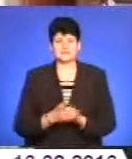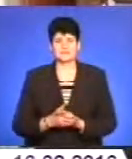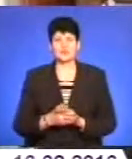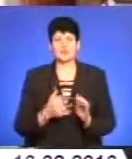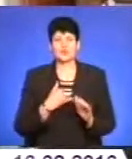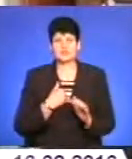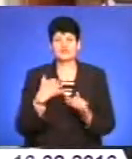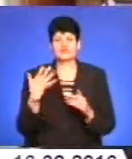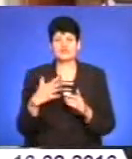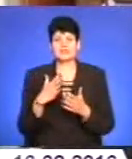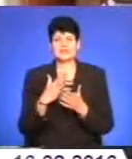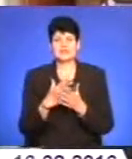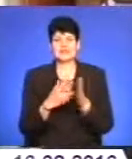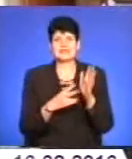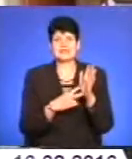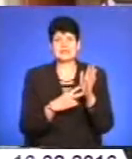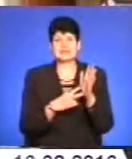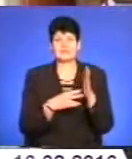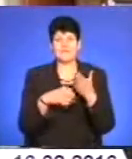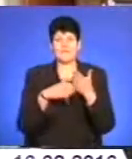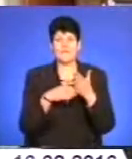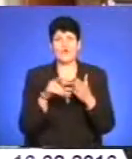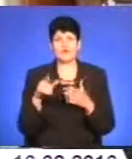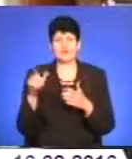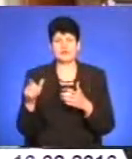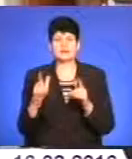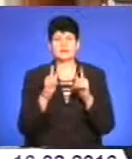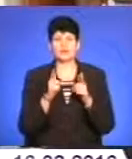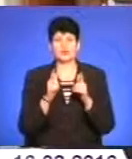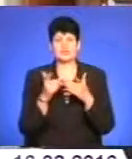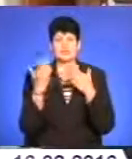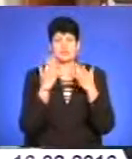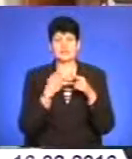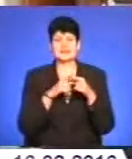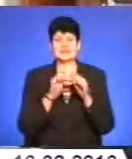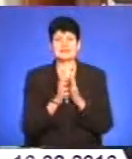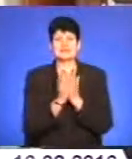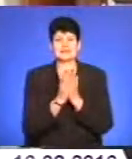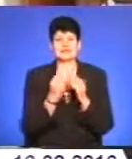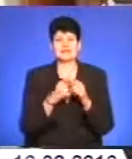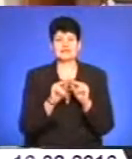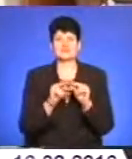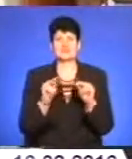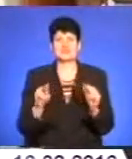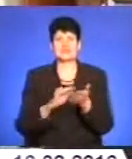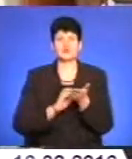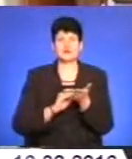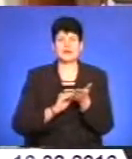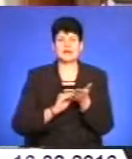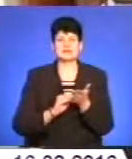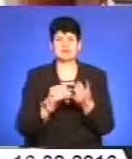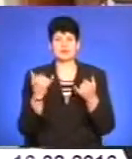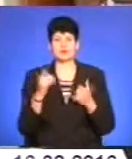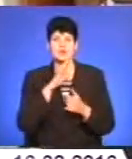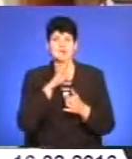вже є 7 волонтерів, які згодилися начитувати дані книги. Серед них вчителі, журналісти, а сьогодні